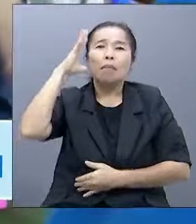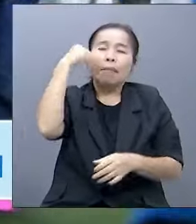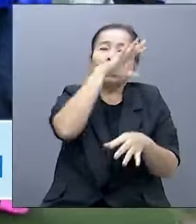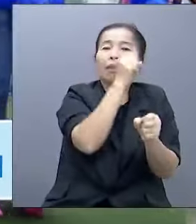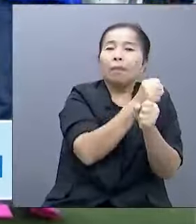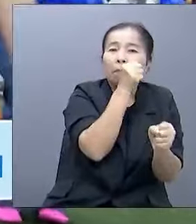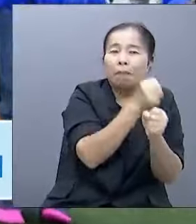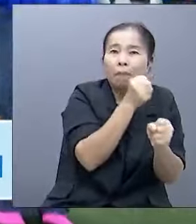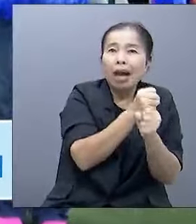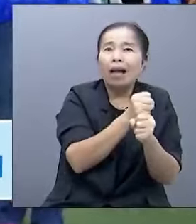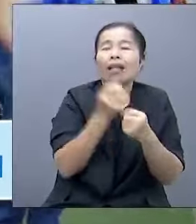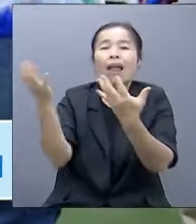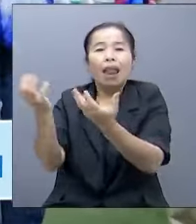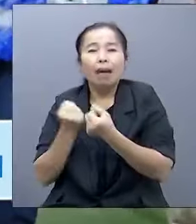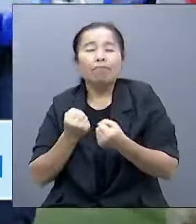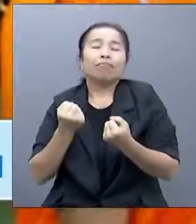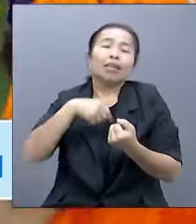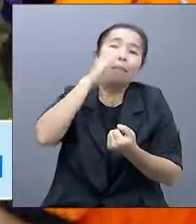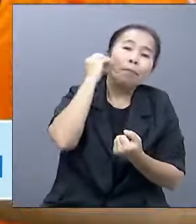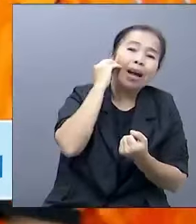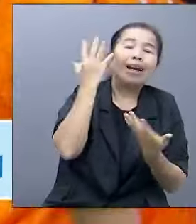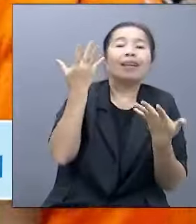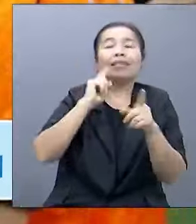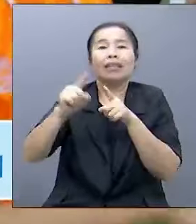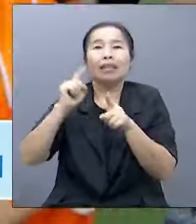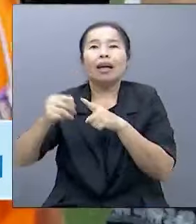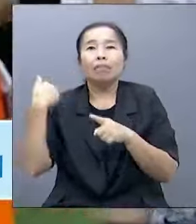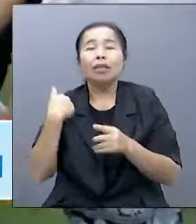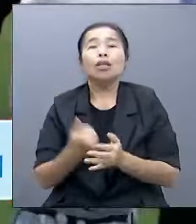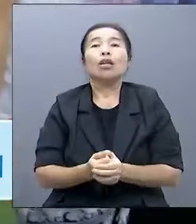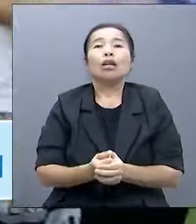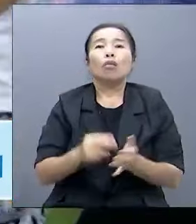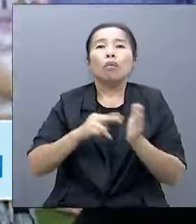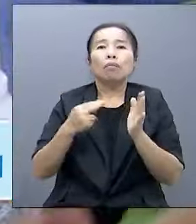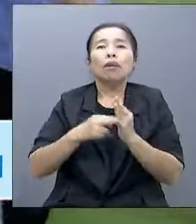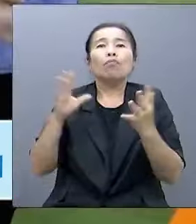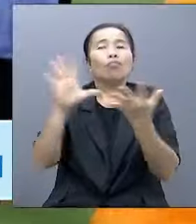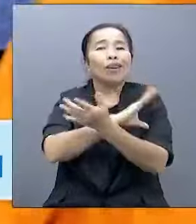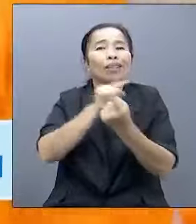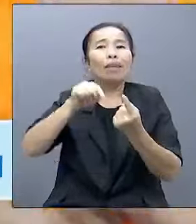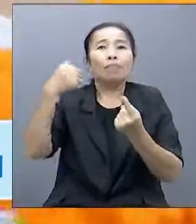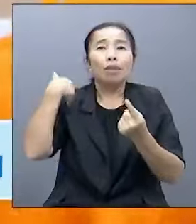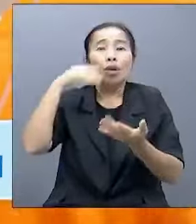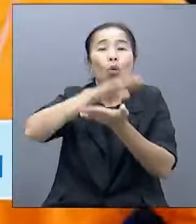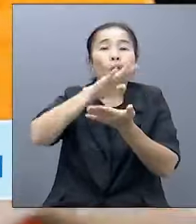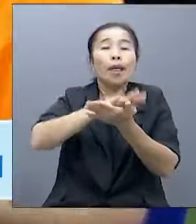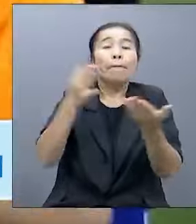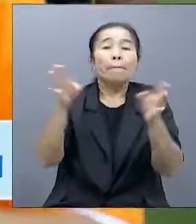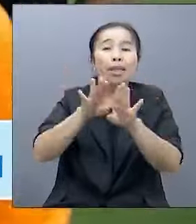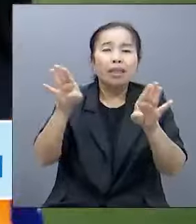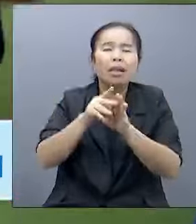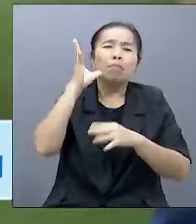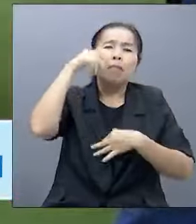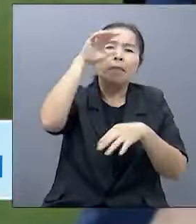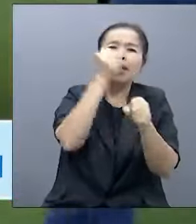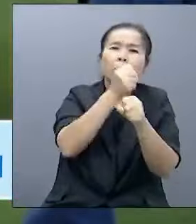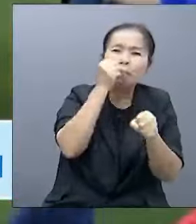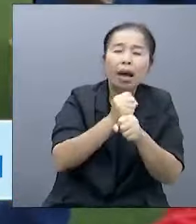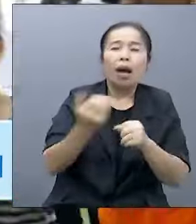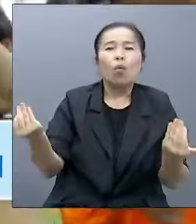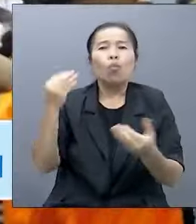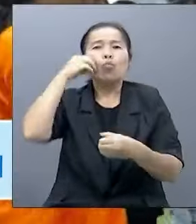วก็ไปรับลูกแล้วก็กลับบ้านอันเนี้ยวิถีตรงเนี้ยมันก็ยังมีอีกพอปิดเทอมพ่อแม่ทำงานเหมือนเดิมแต่ลูกเนี่ยมีเวลา